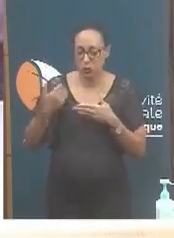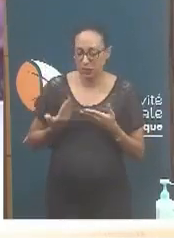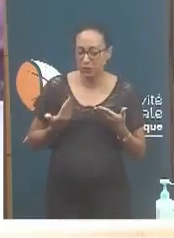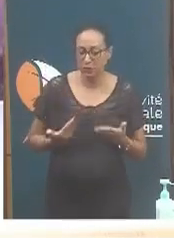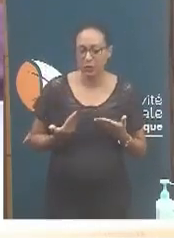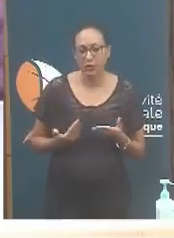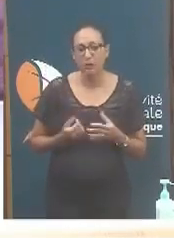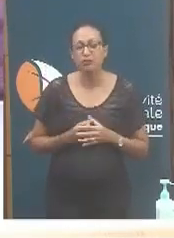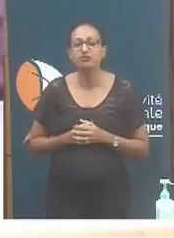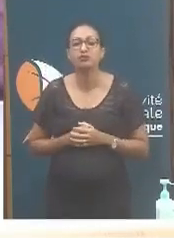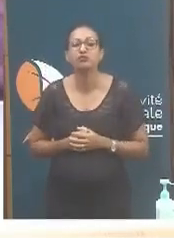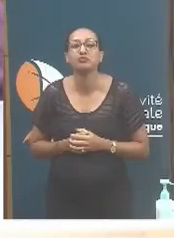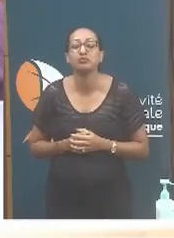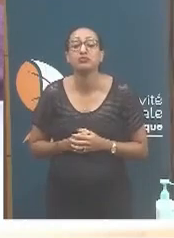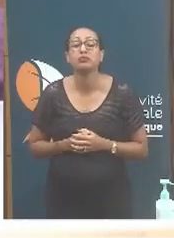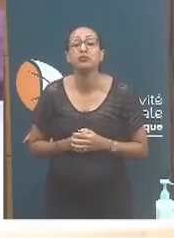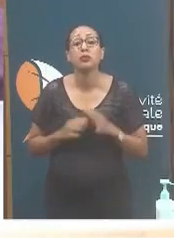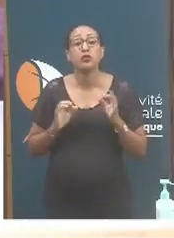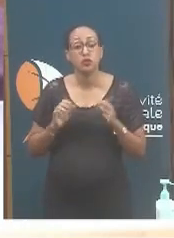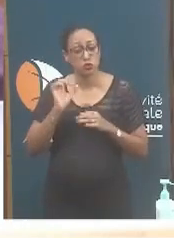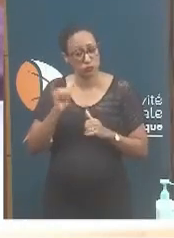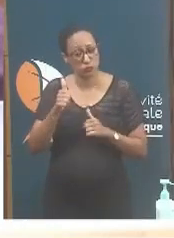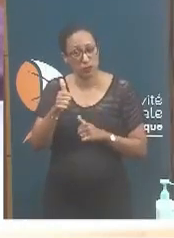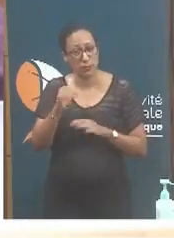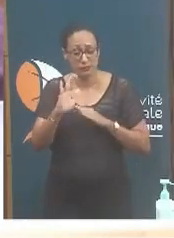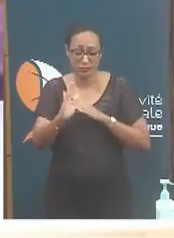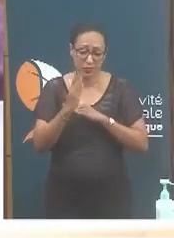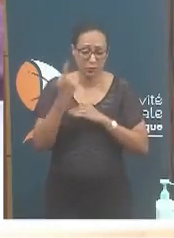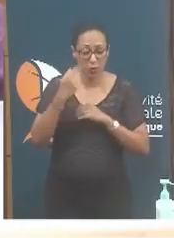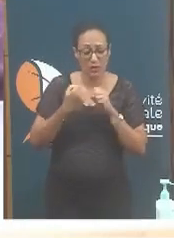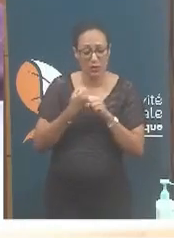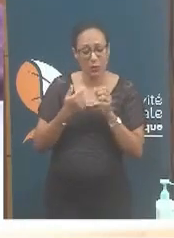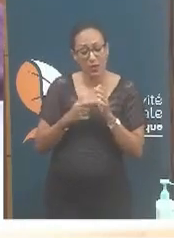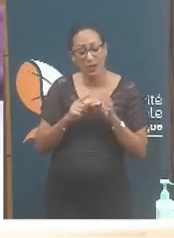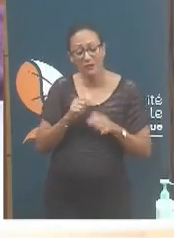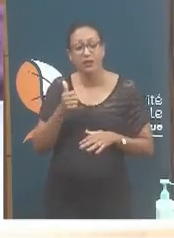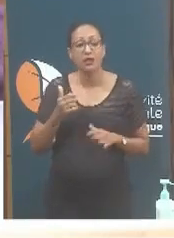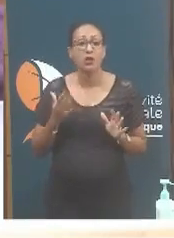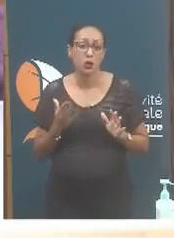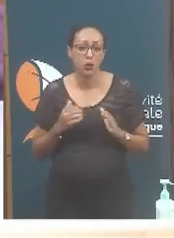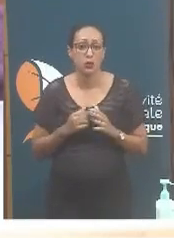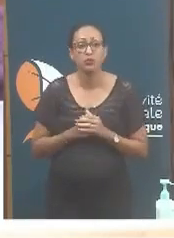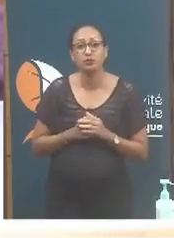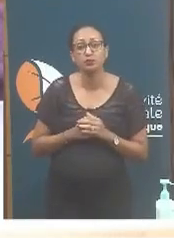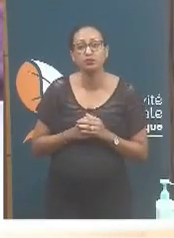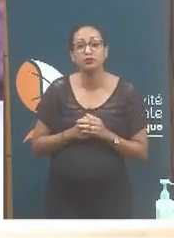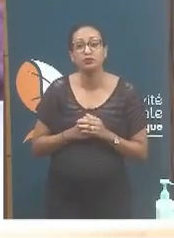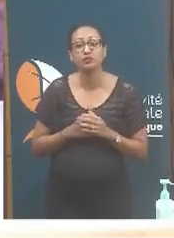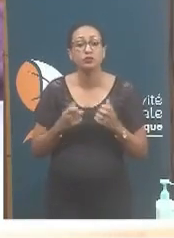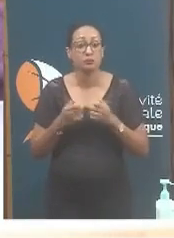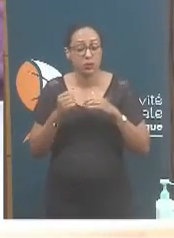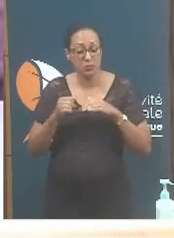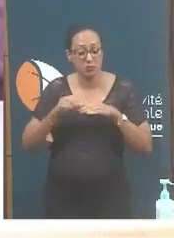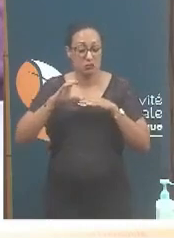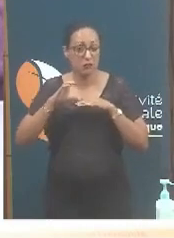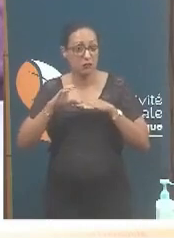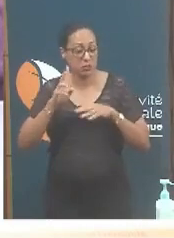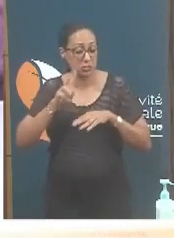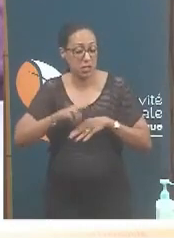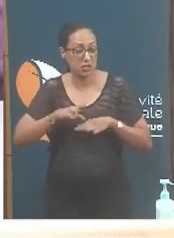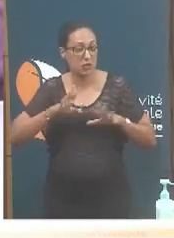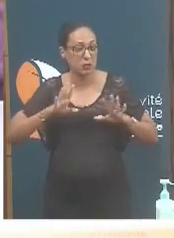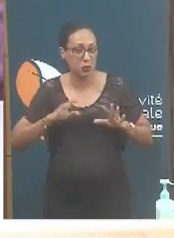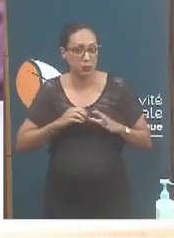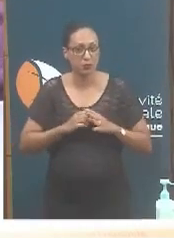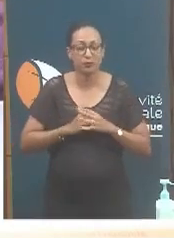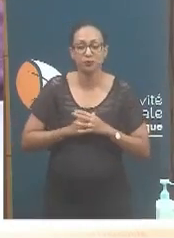mandatures précédentes, même y compris celui que vous avez présenté pour 2021, ils étaient terminés en excédent. C'est ça la réalité que vous avez élaborée